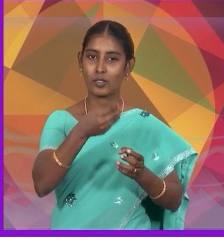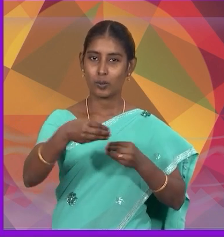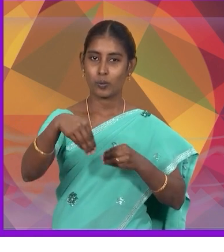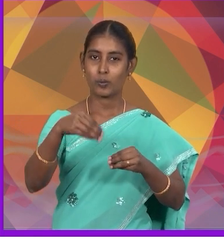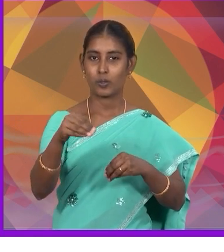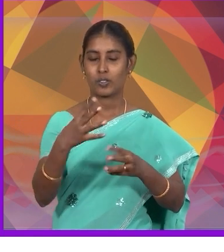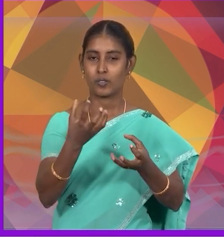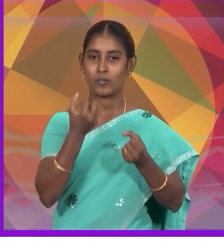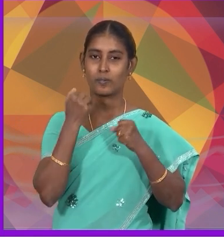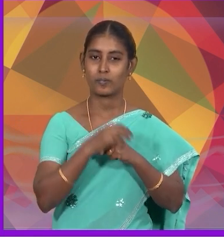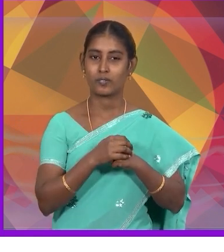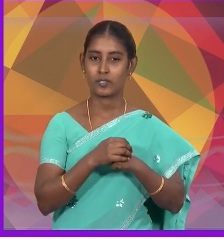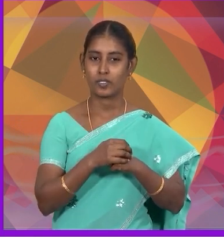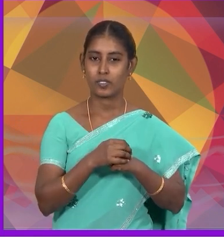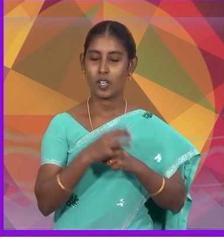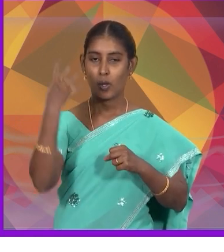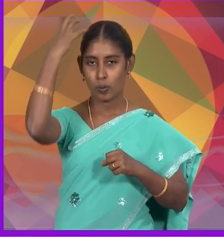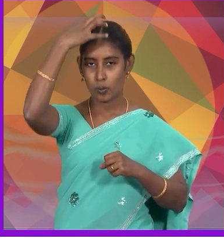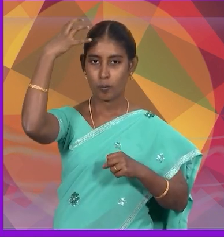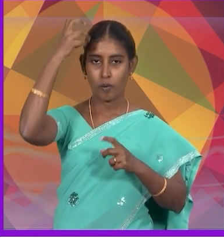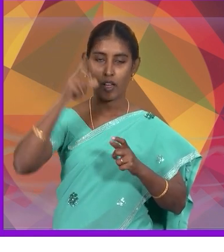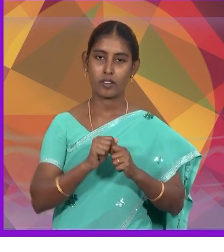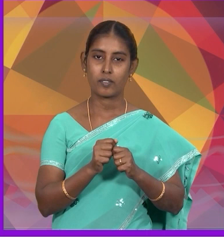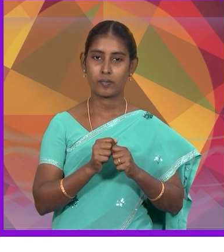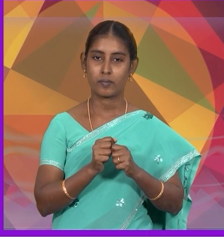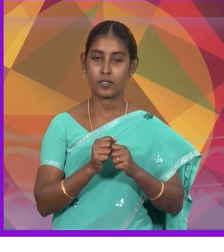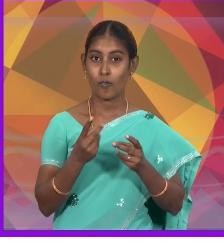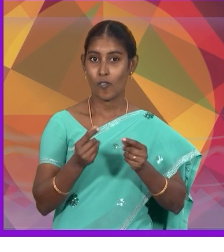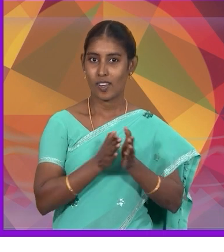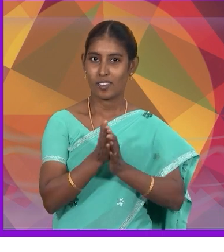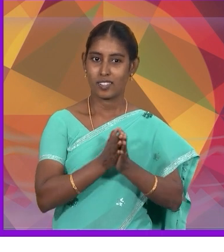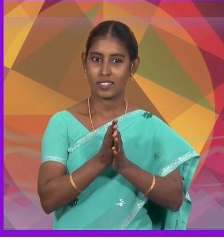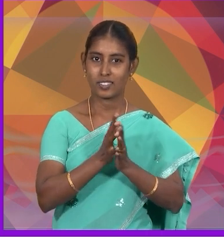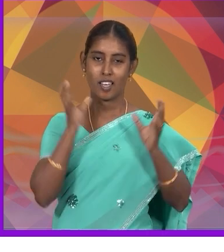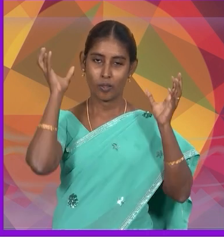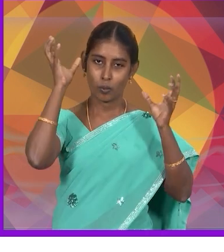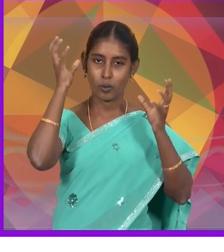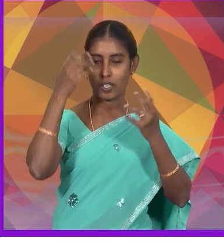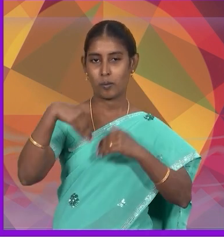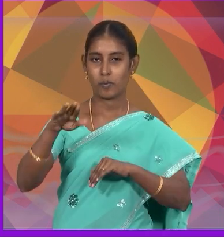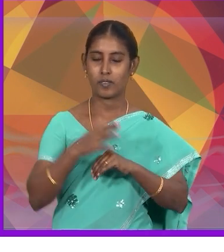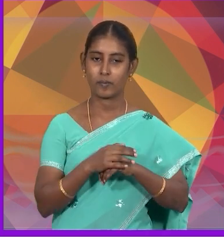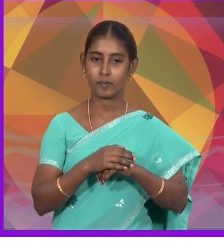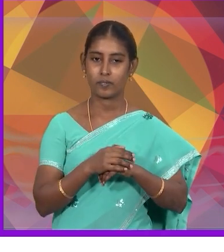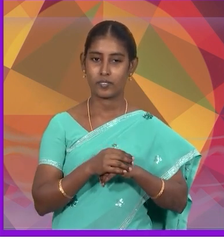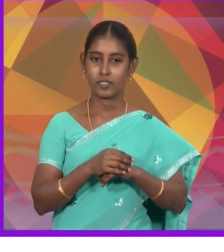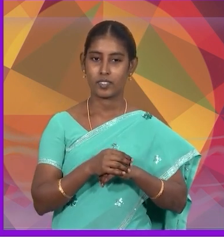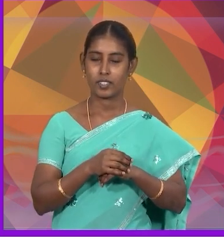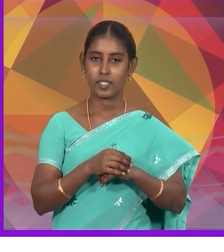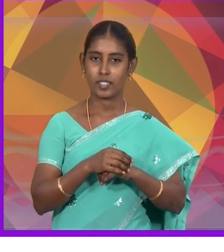கொடுத்துவானாம், சும்மாடும் தேர்ந்தெடுத்து சுறுசுறுப்பாய் கொண்டு போனார், கிழக்கு